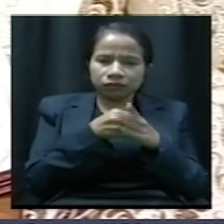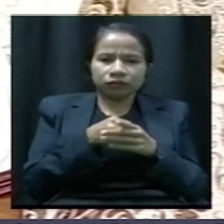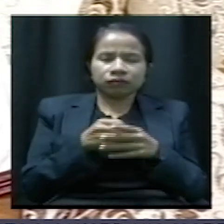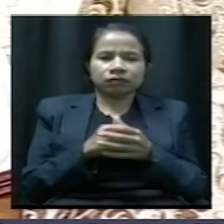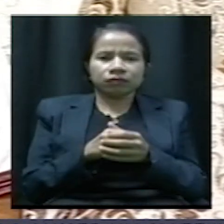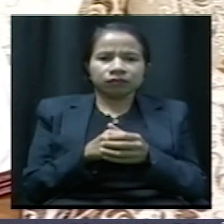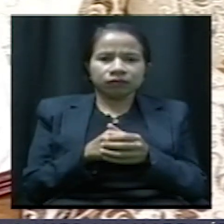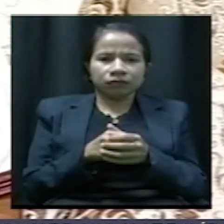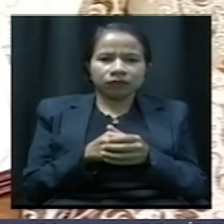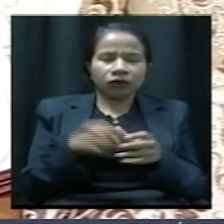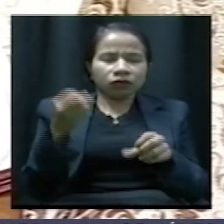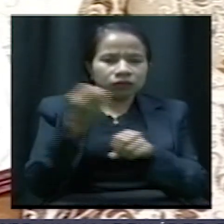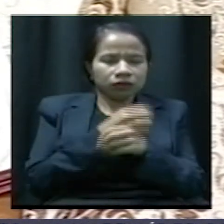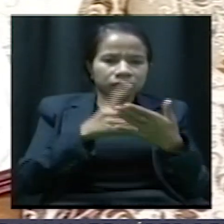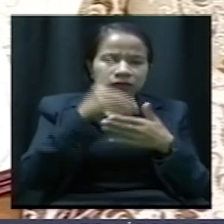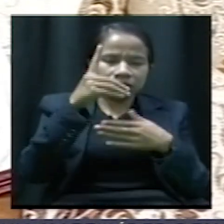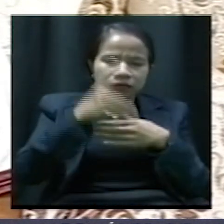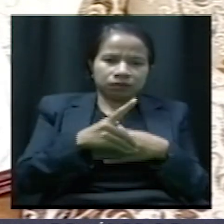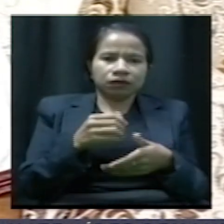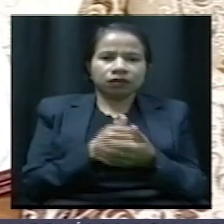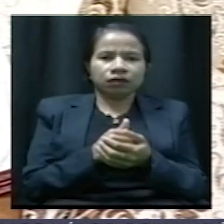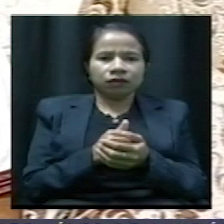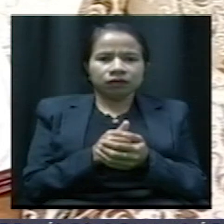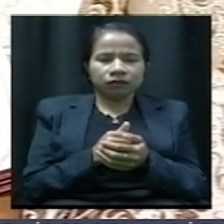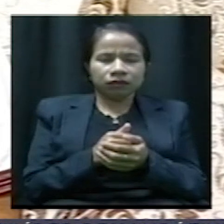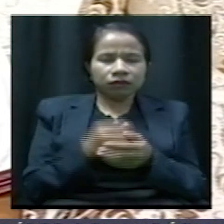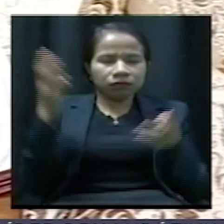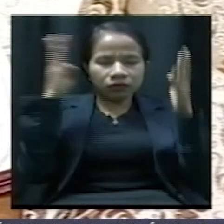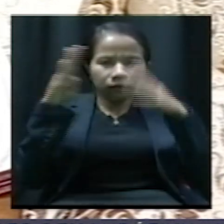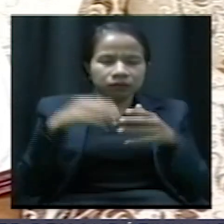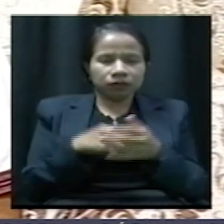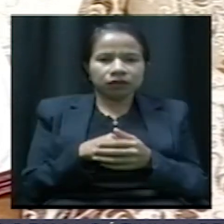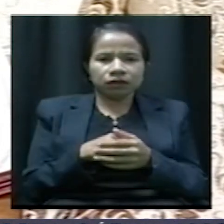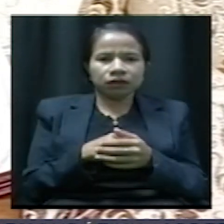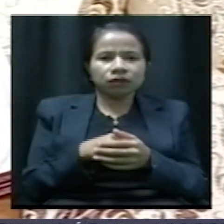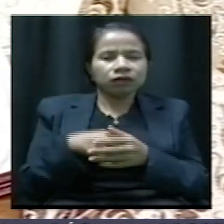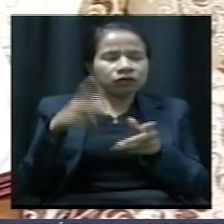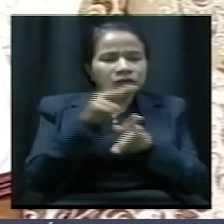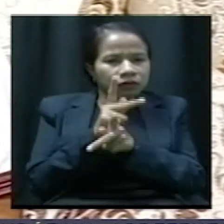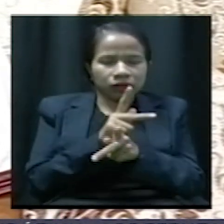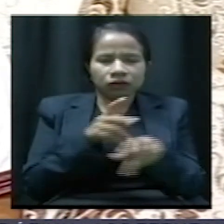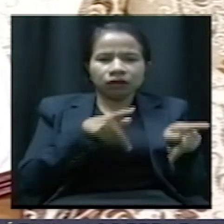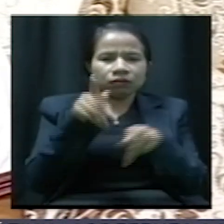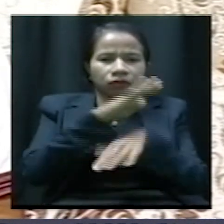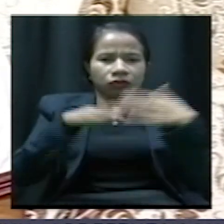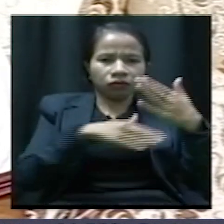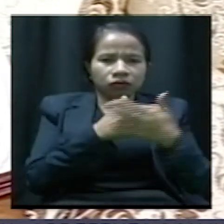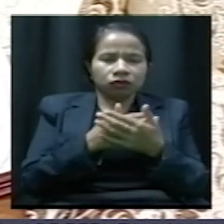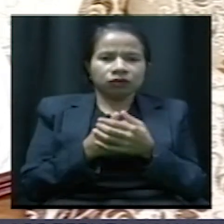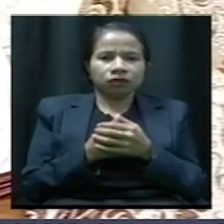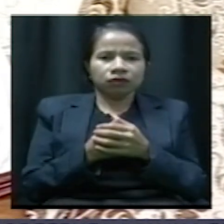helam objektif development sustainable ni meta tong situasaun dene ita kara ka asegura kata e mahut